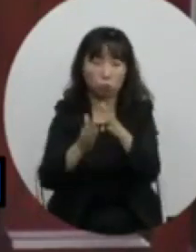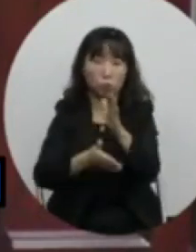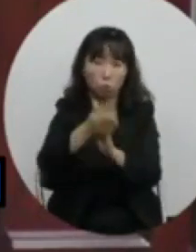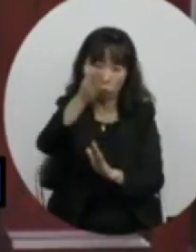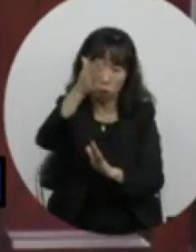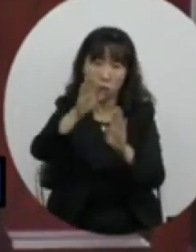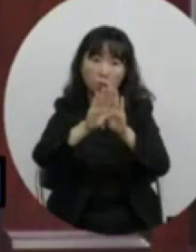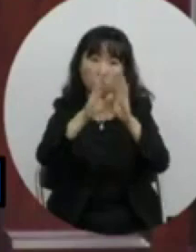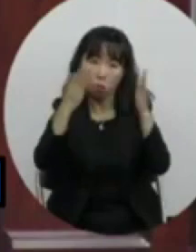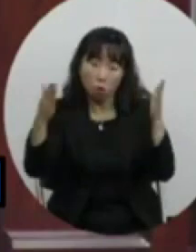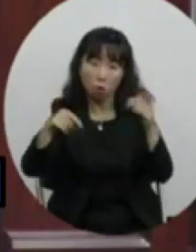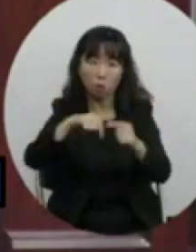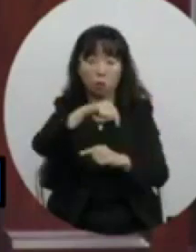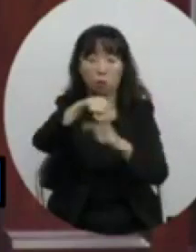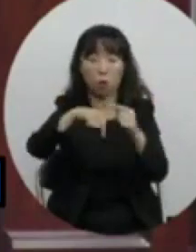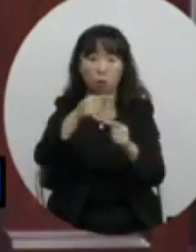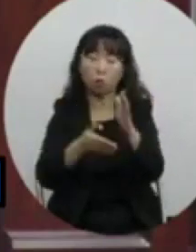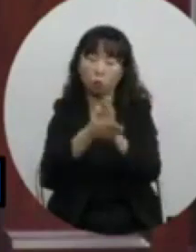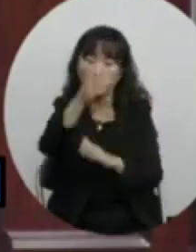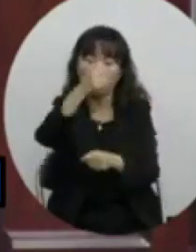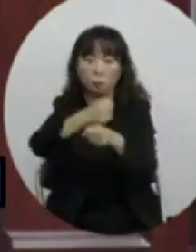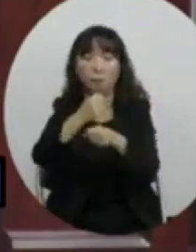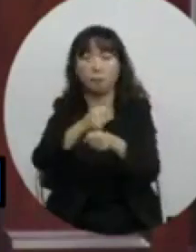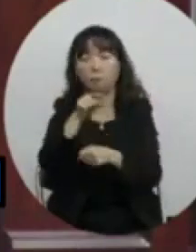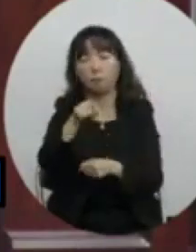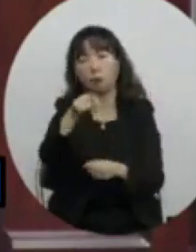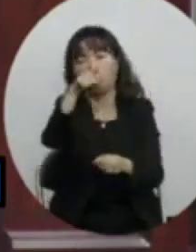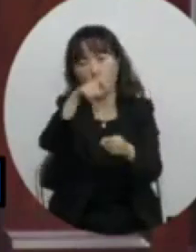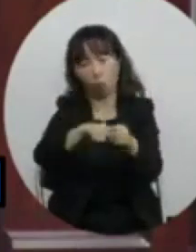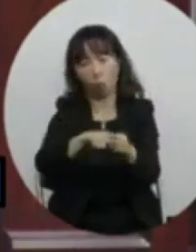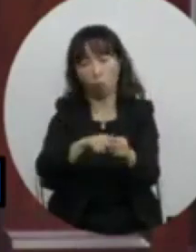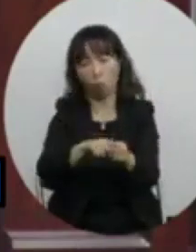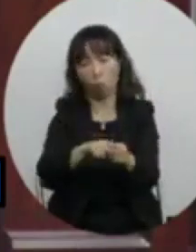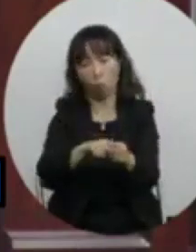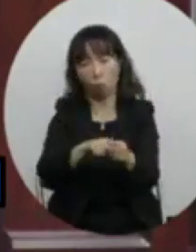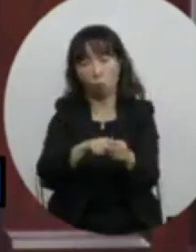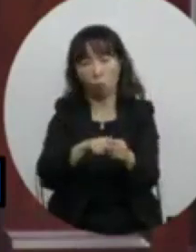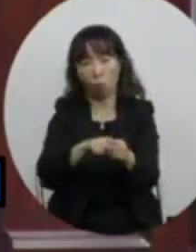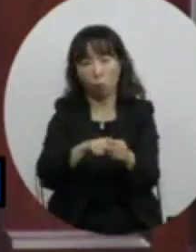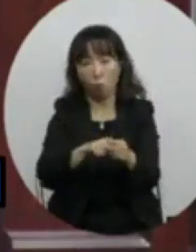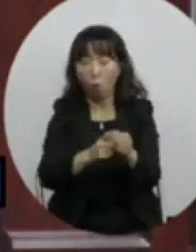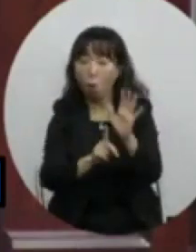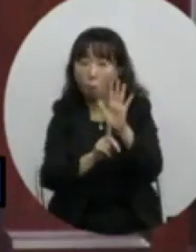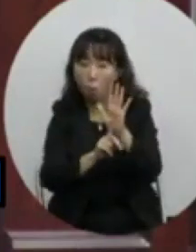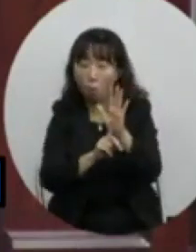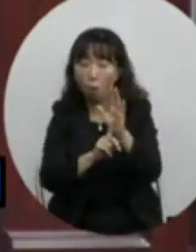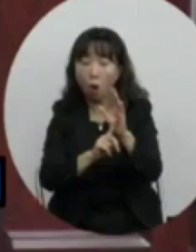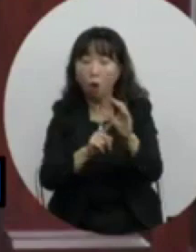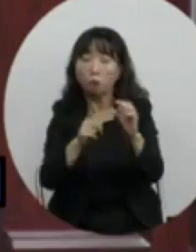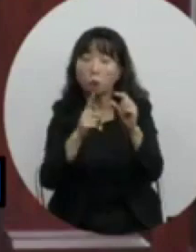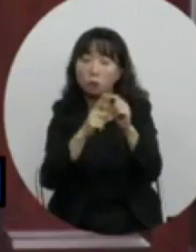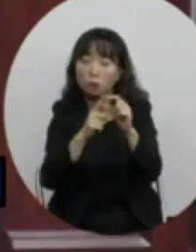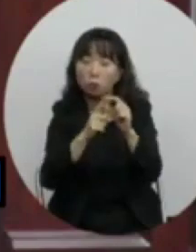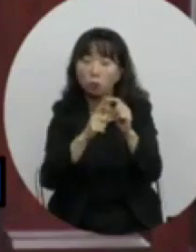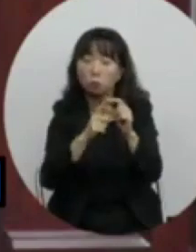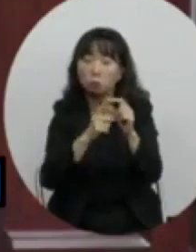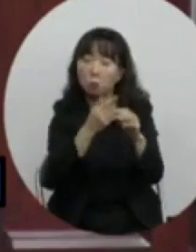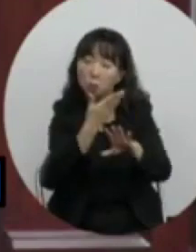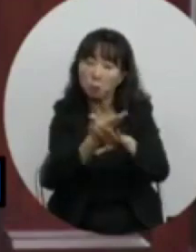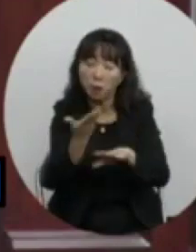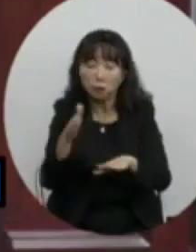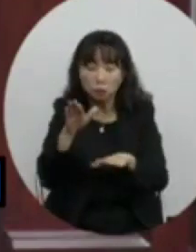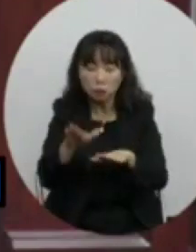열린 행정도시를 만든다는 것이 목표였습니다. 표현하는 용어는 다르지만 본질적 목표와